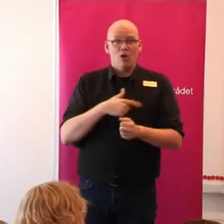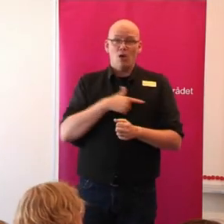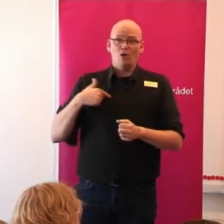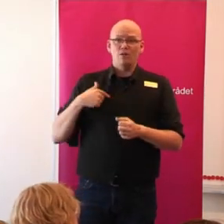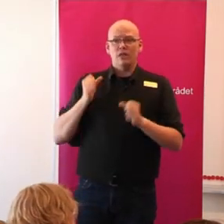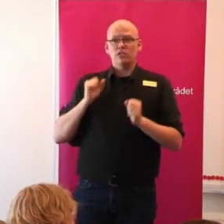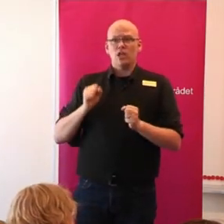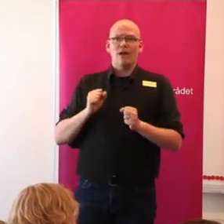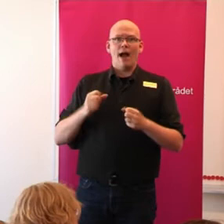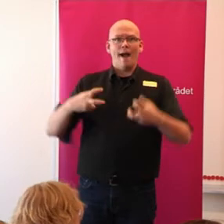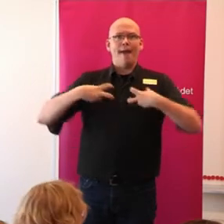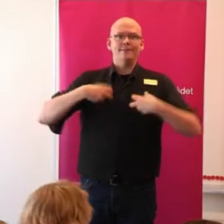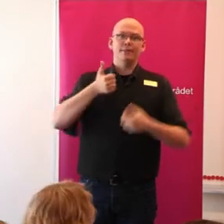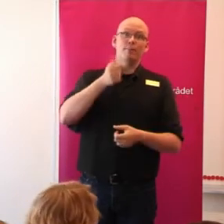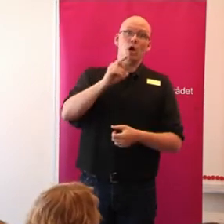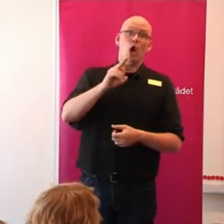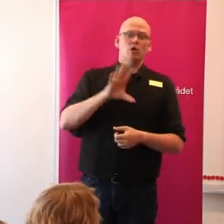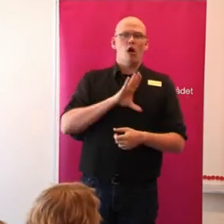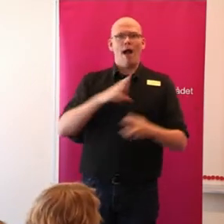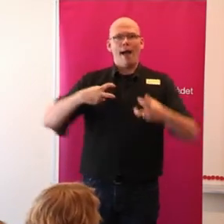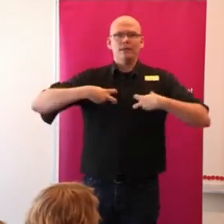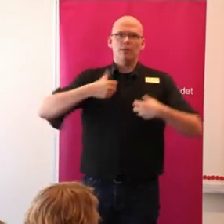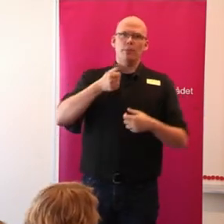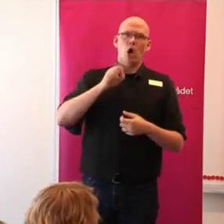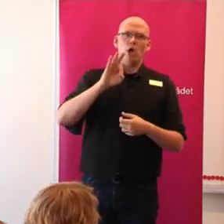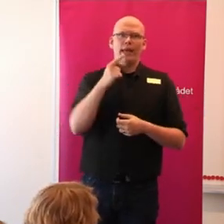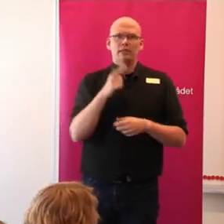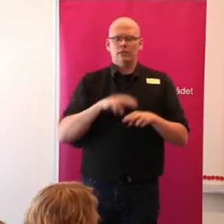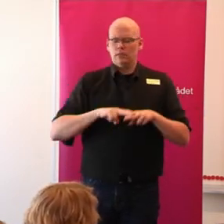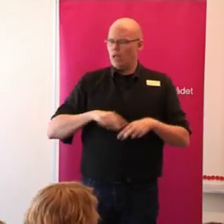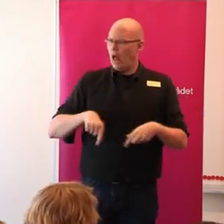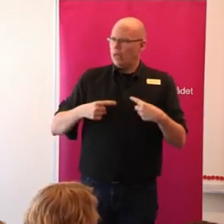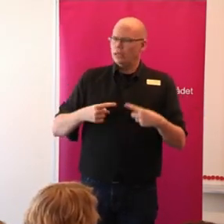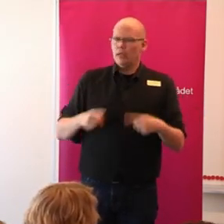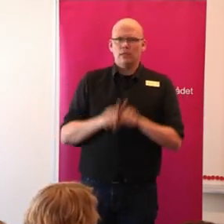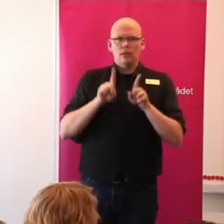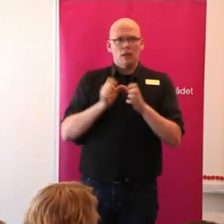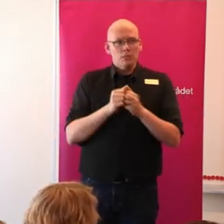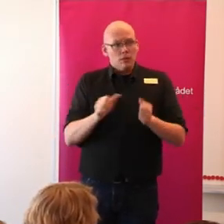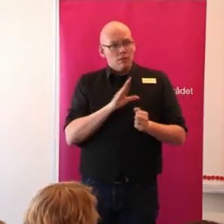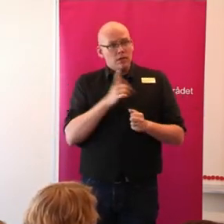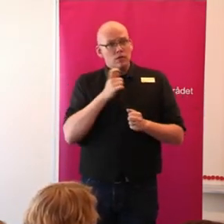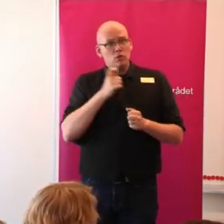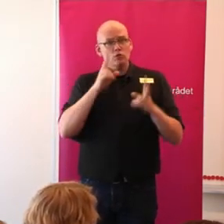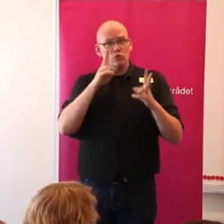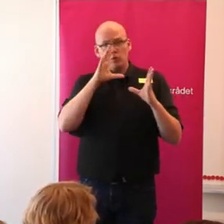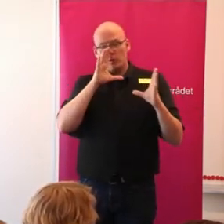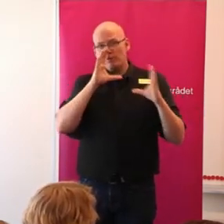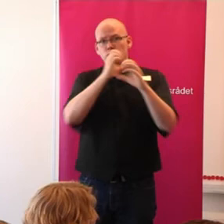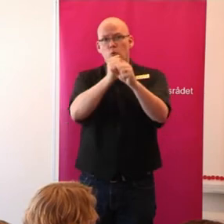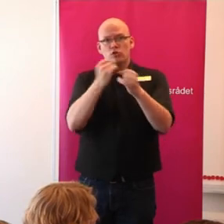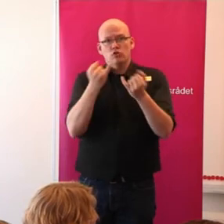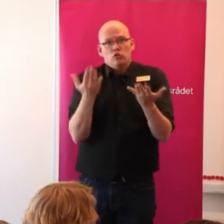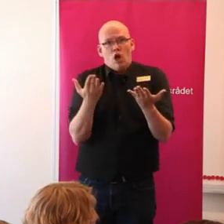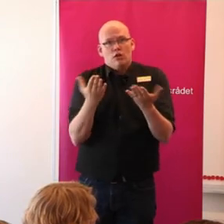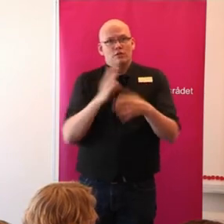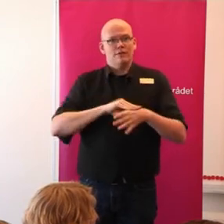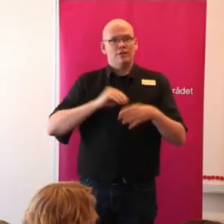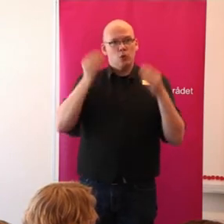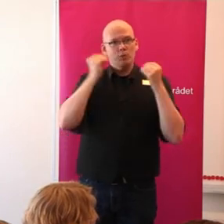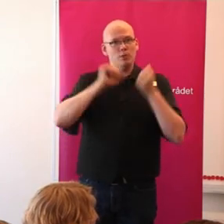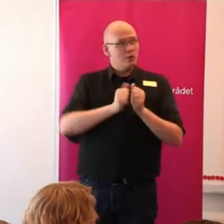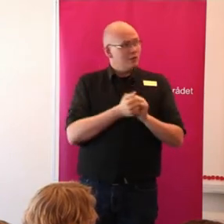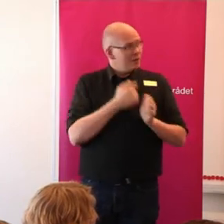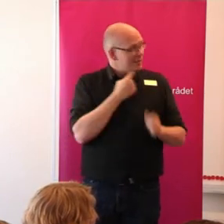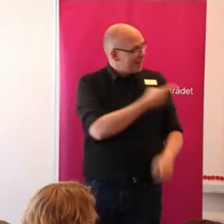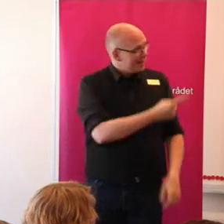med anställningsbarheten. Finns det ett för stort fokus på en väg idag i svensk utbildningspolitik? Vad säger du om det, ni som sitter och bestämmer? Ja.